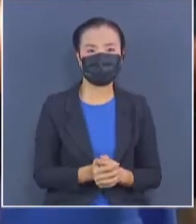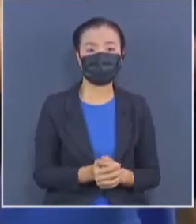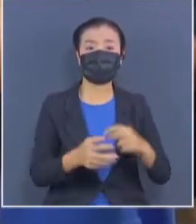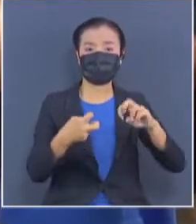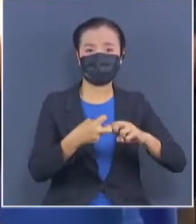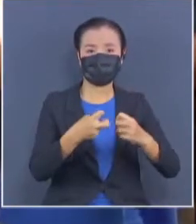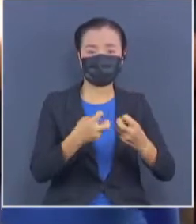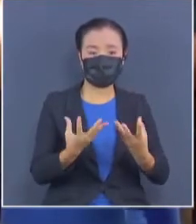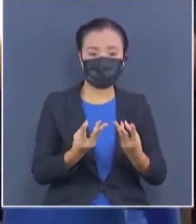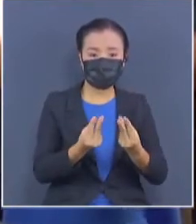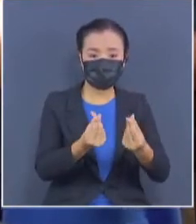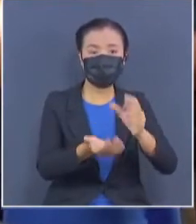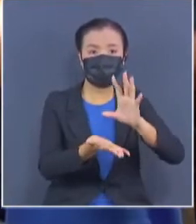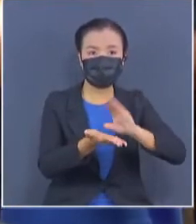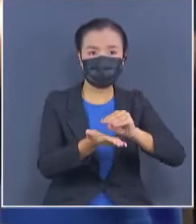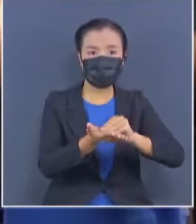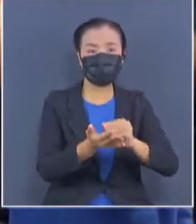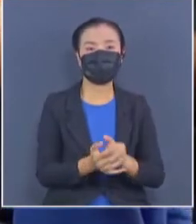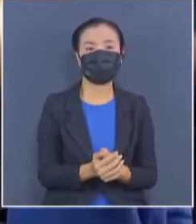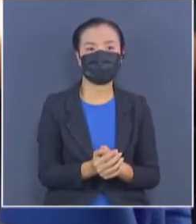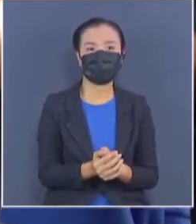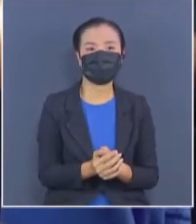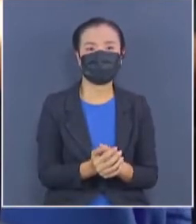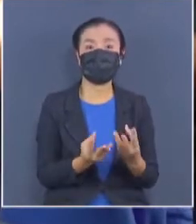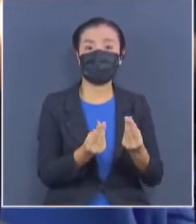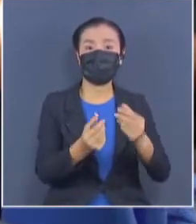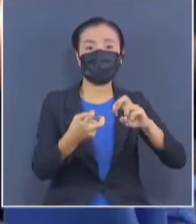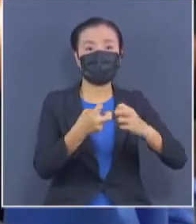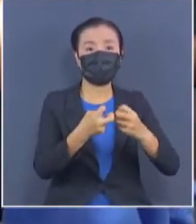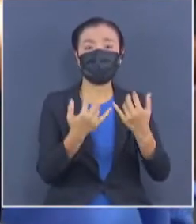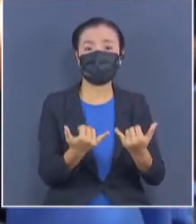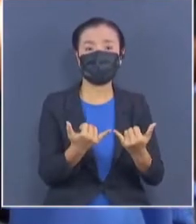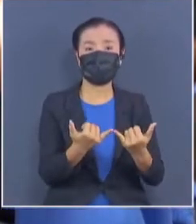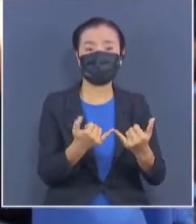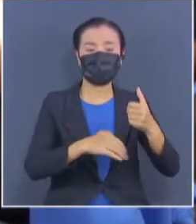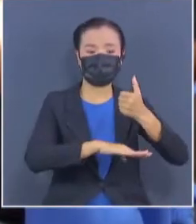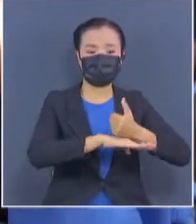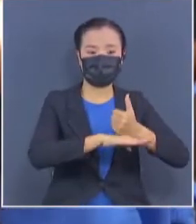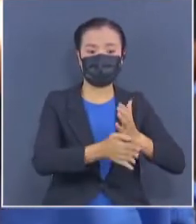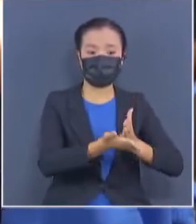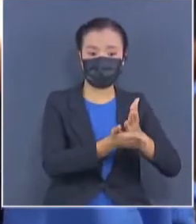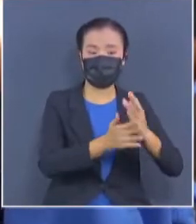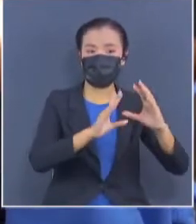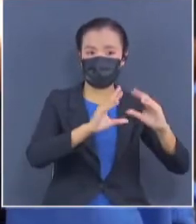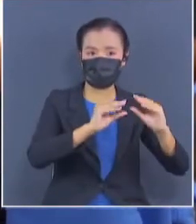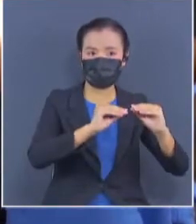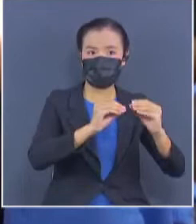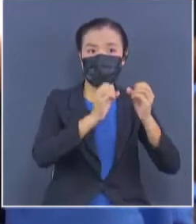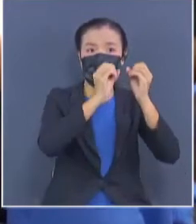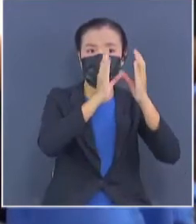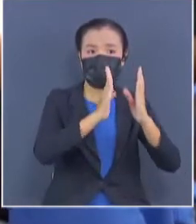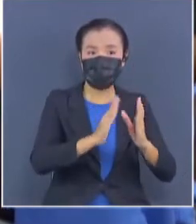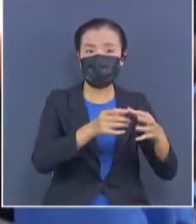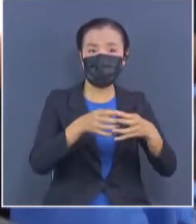ส่วนปัญหารายละเอียดที่ในส่วนที่เราจะเป็นรายละเอียดของปัญหานะครับตอนนี้ขณะนี้ท่านพูดในการเกิดกำลังประชุมกับคณะครู